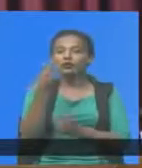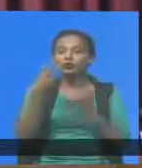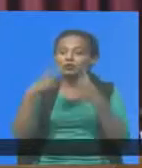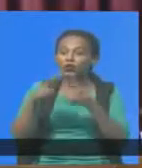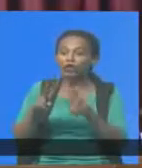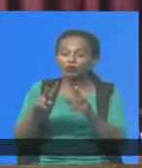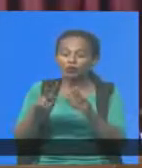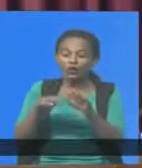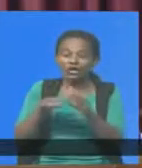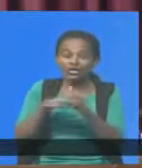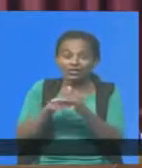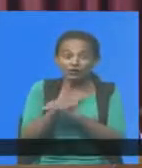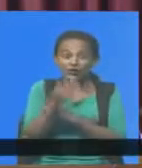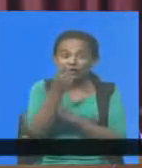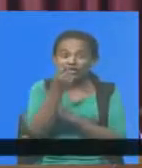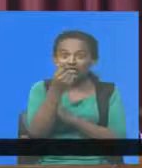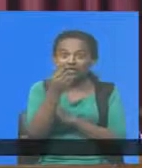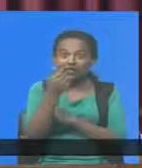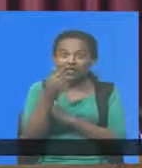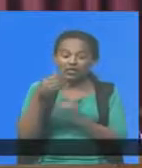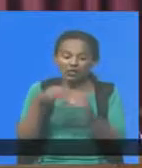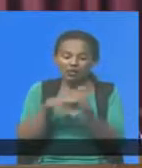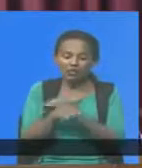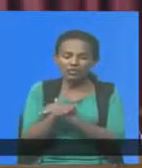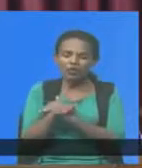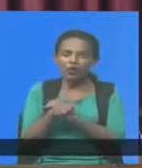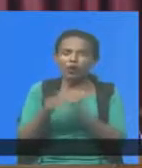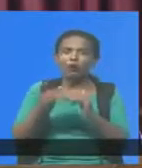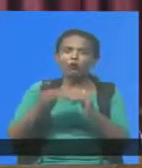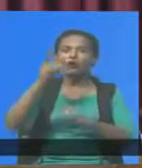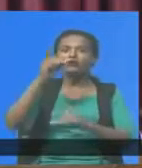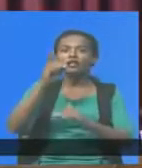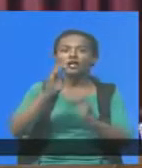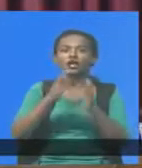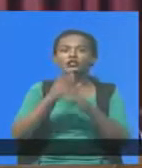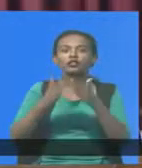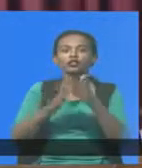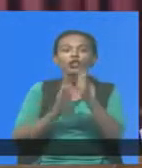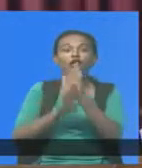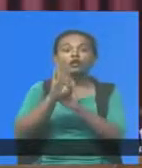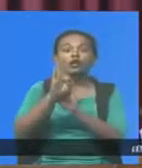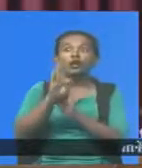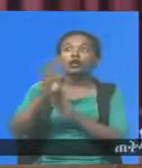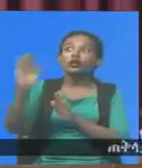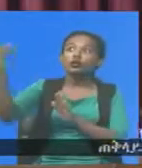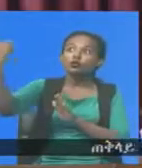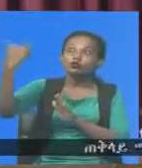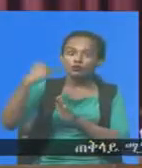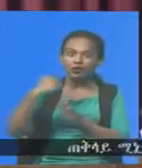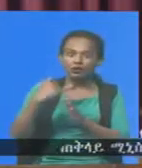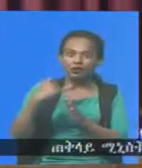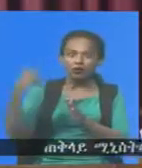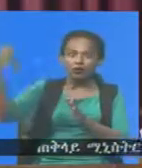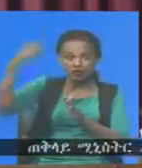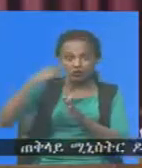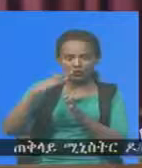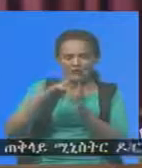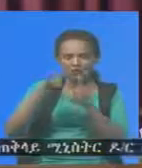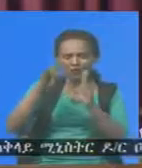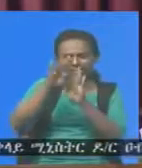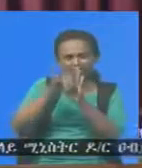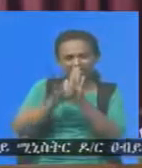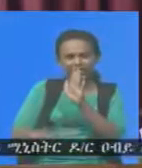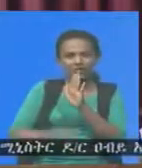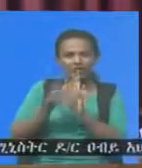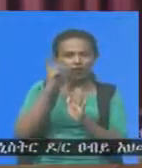የውስጥ በገንዘብ የሚያስገባው ገቢ በከፍተኛ ደረጃ ያደገ ከውጭ የሚያስገባው ዶላር በከፍተኛ ደረጃ እየቀነሰ